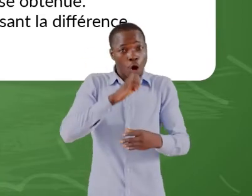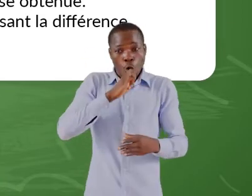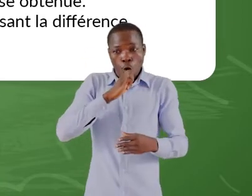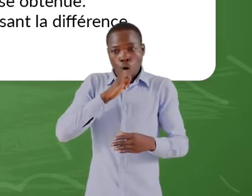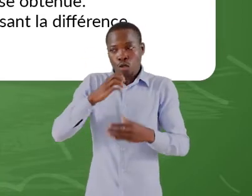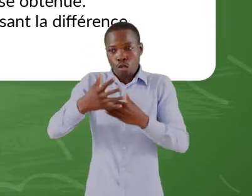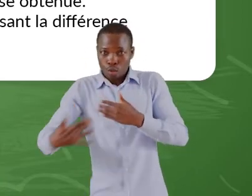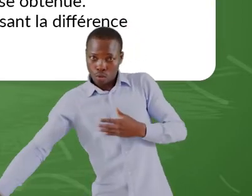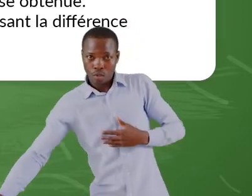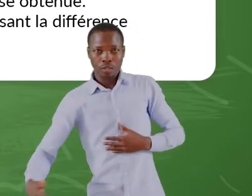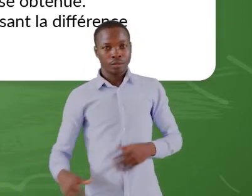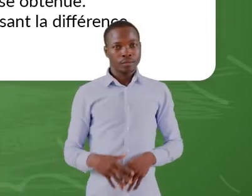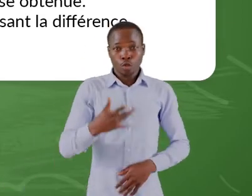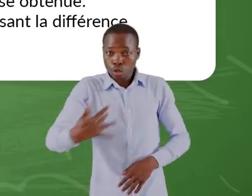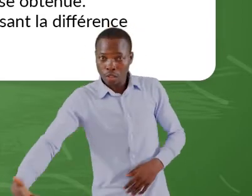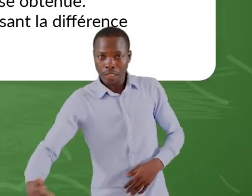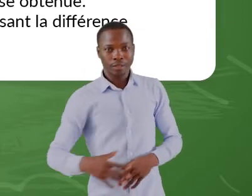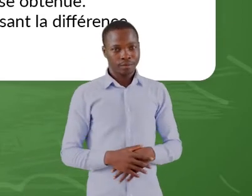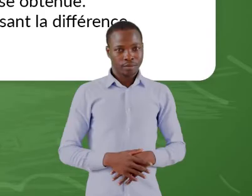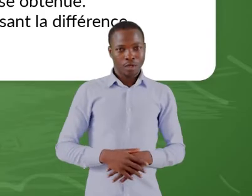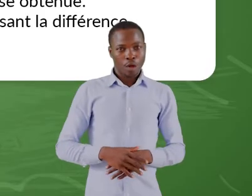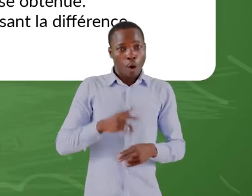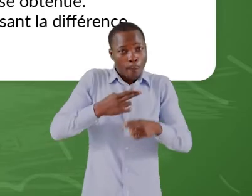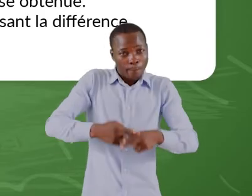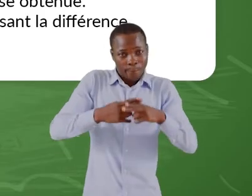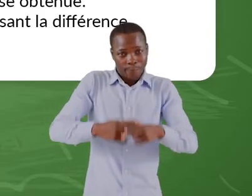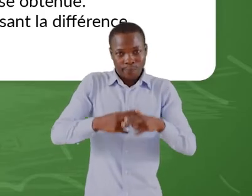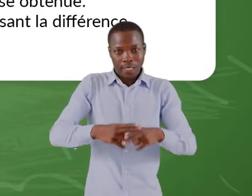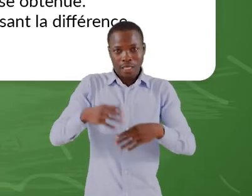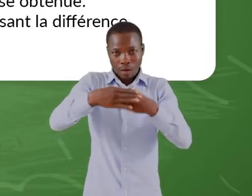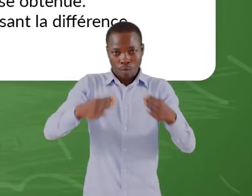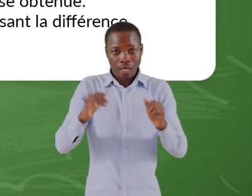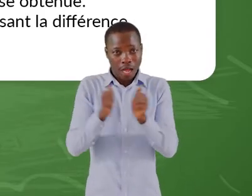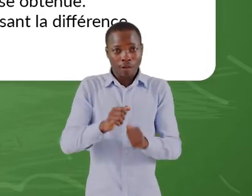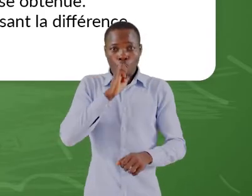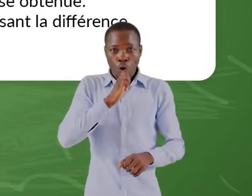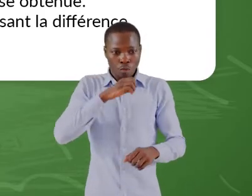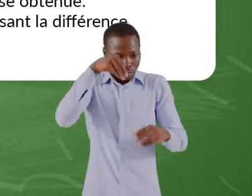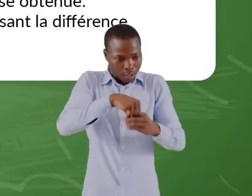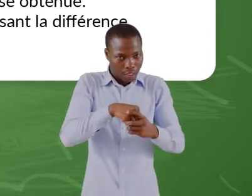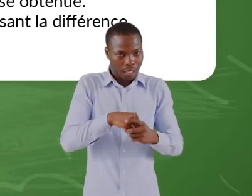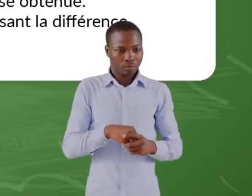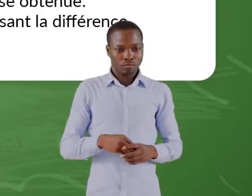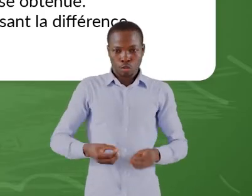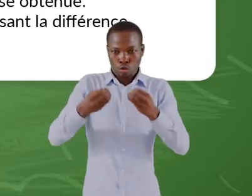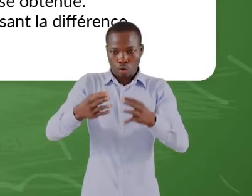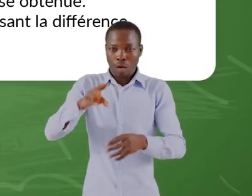s'égoutter. On pèse la boîte avec l'eau qu'elle contient, ce qui nous donne la